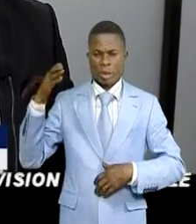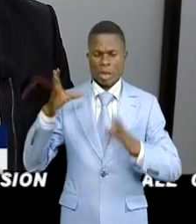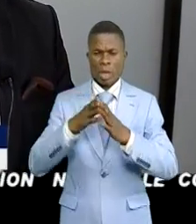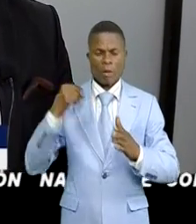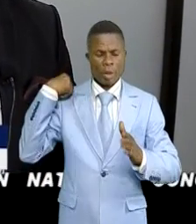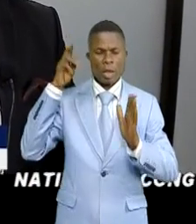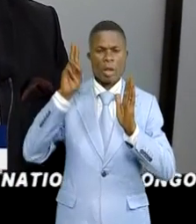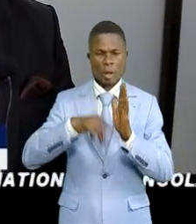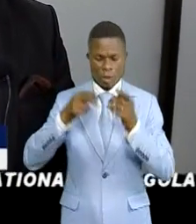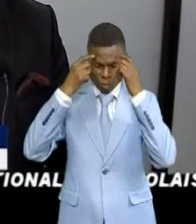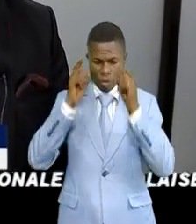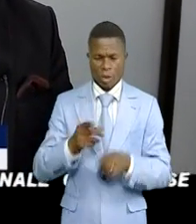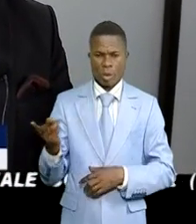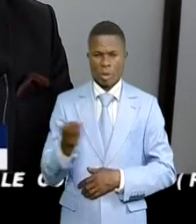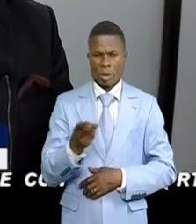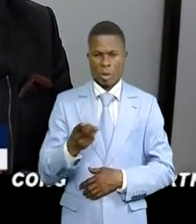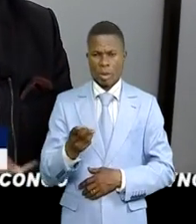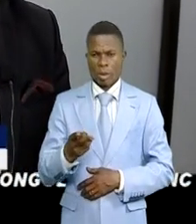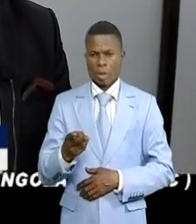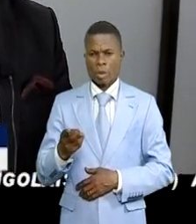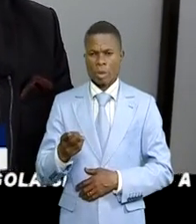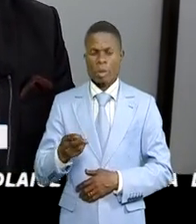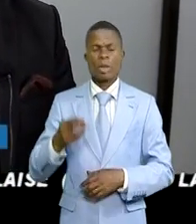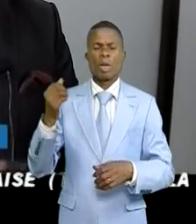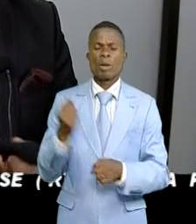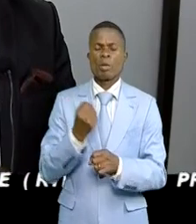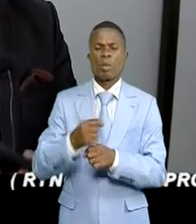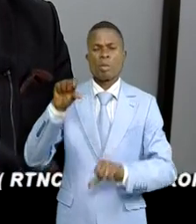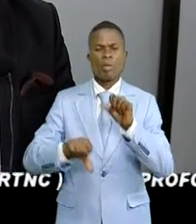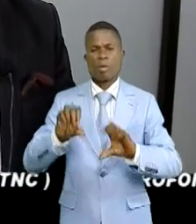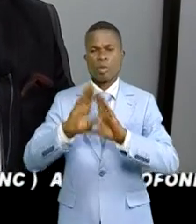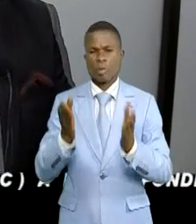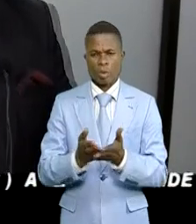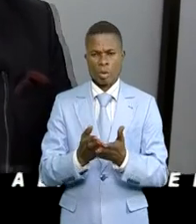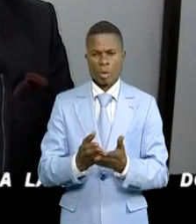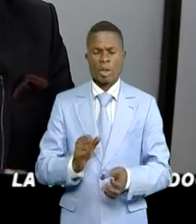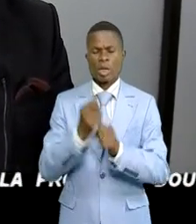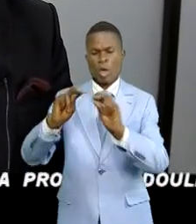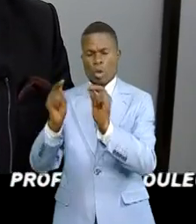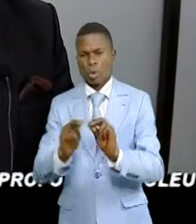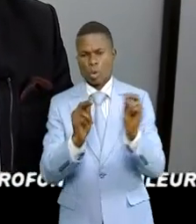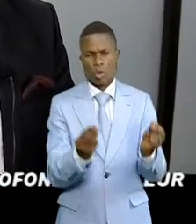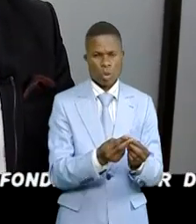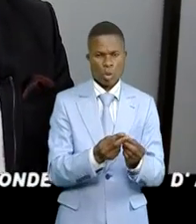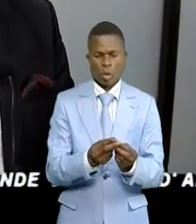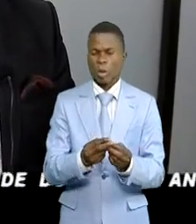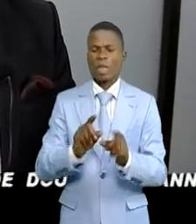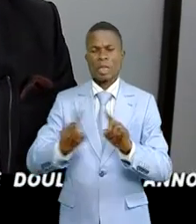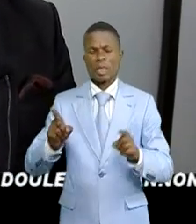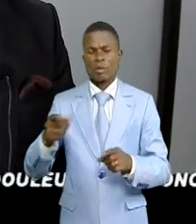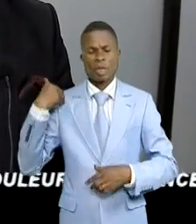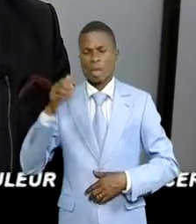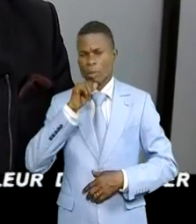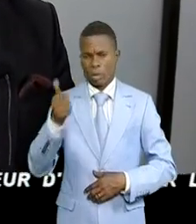il avait été décidé de ne plus faire des sanctions ponctuelles, mais de créer une structure sous forme d'un établissement public. Ça sera